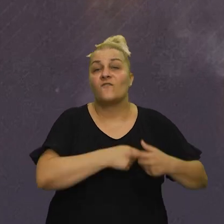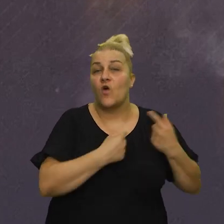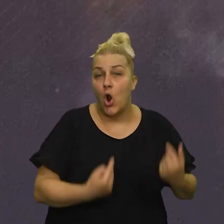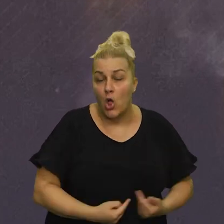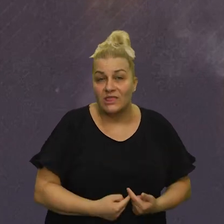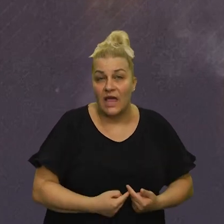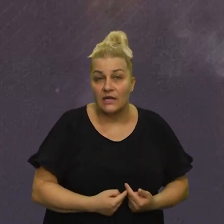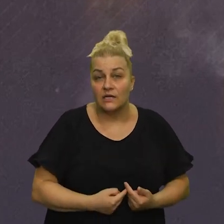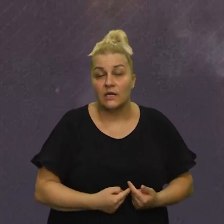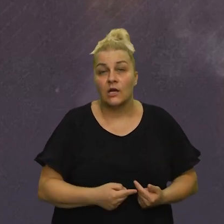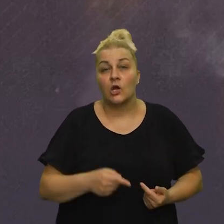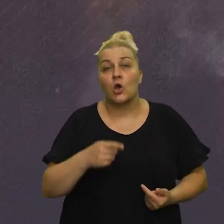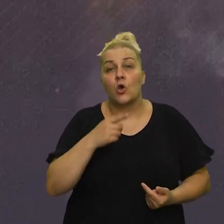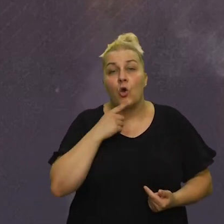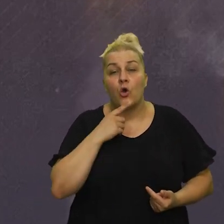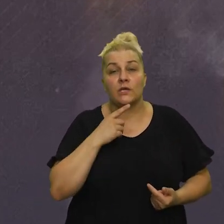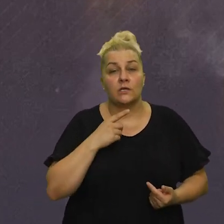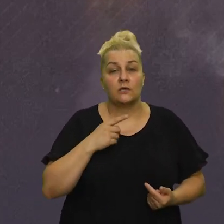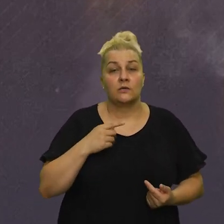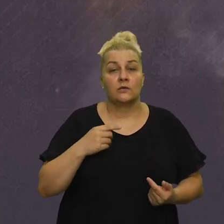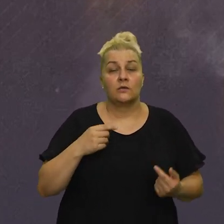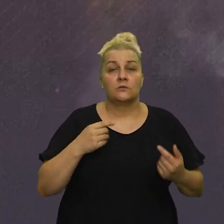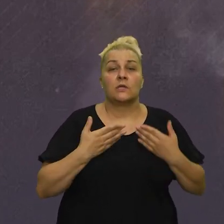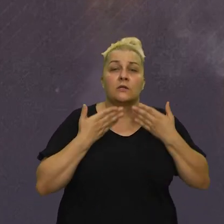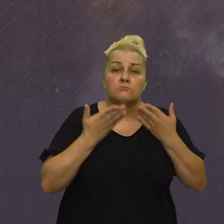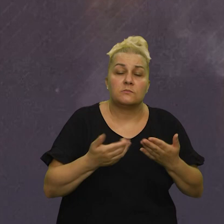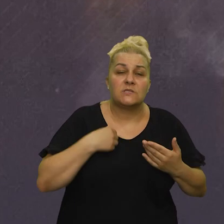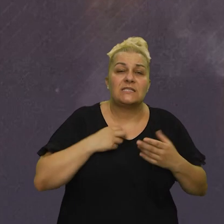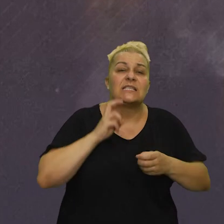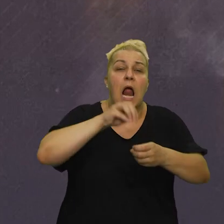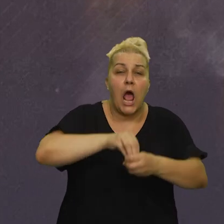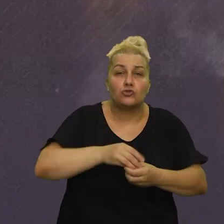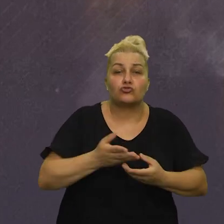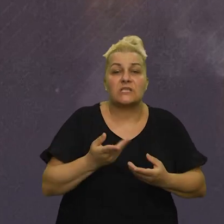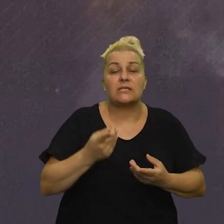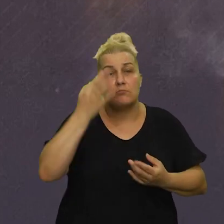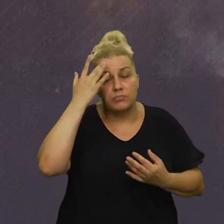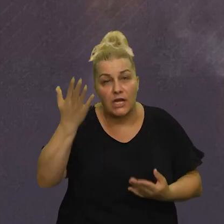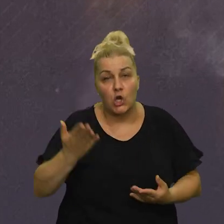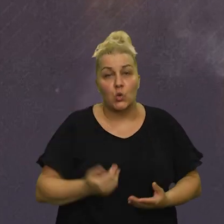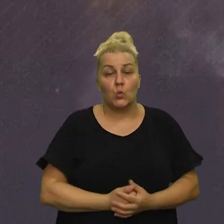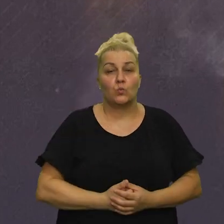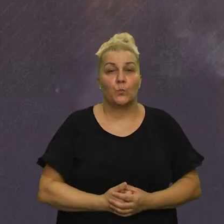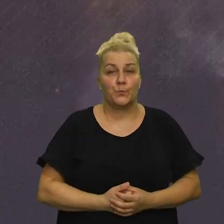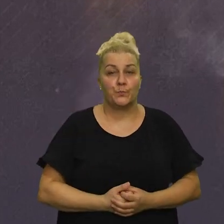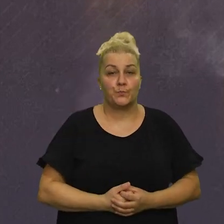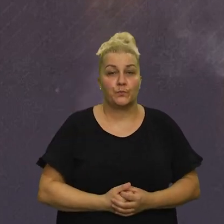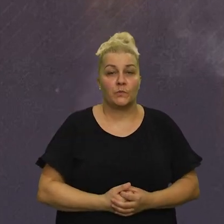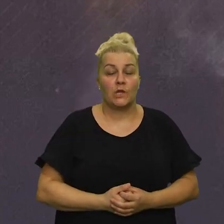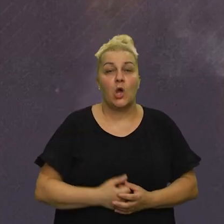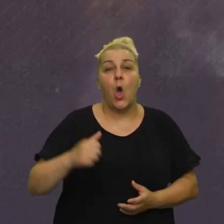volonteri koji su nesebično zalažu za brinu se